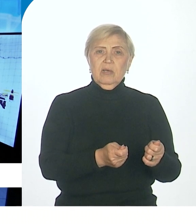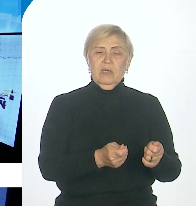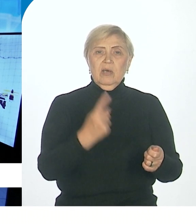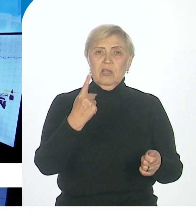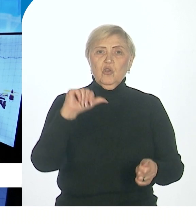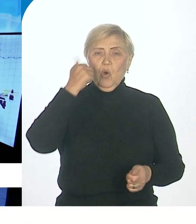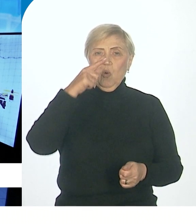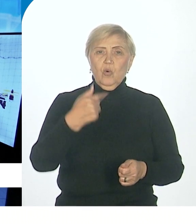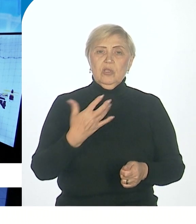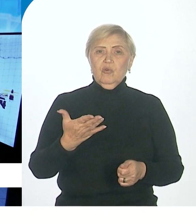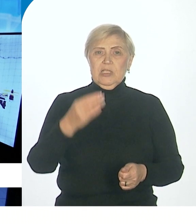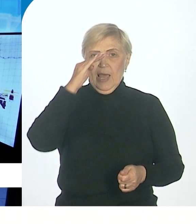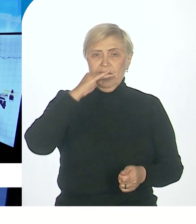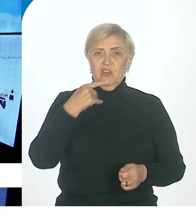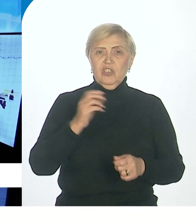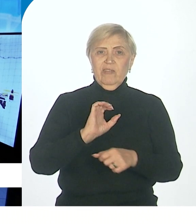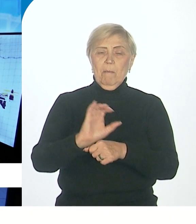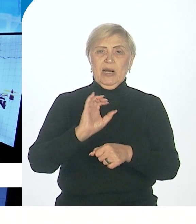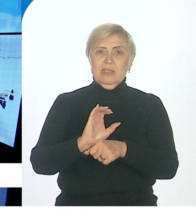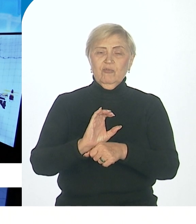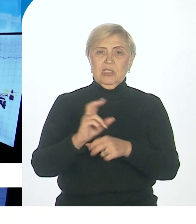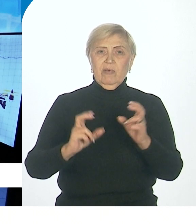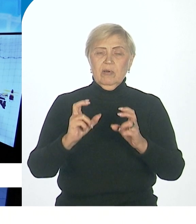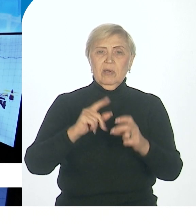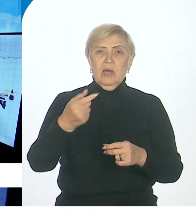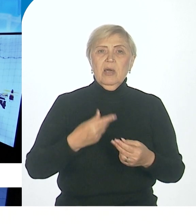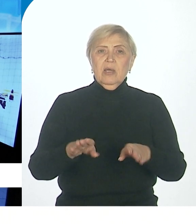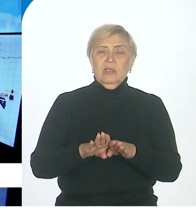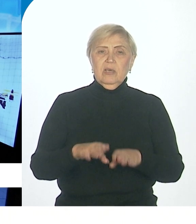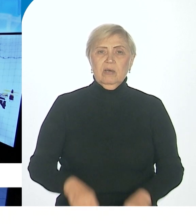квадрокоптеров отечественного производства Geoscan Pioneer, как раз именно те,